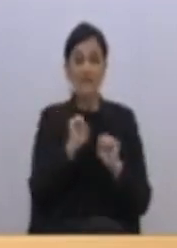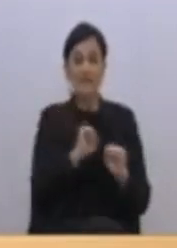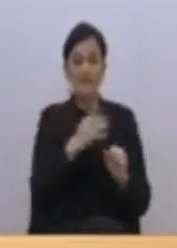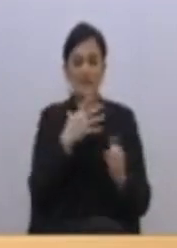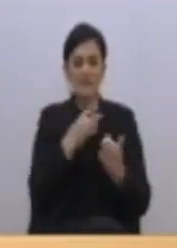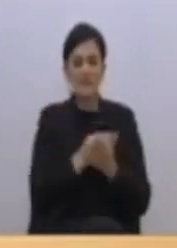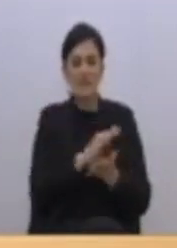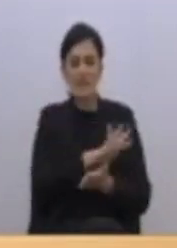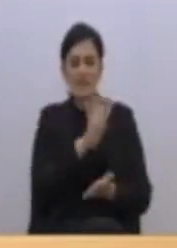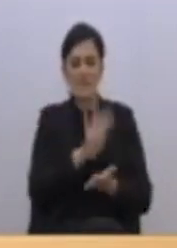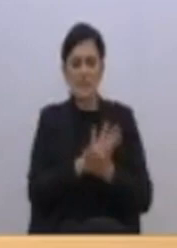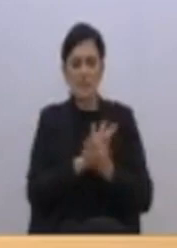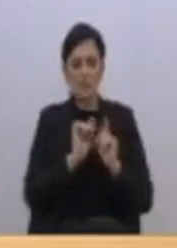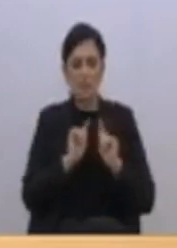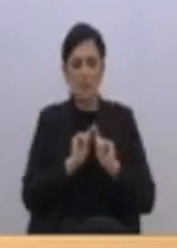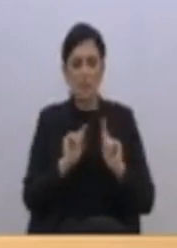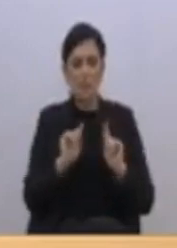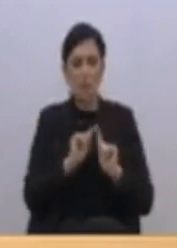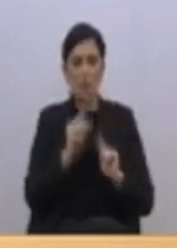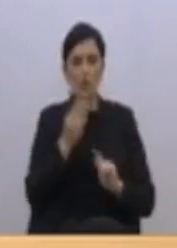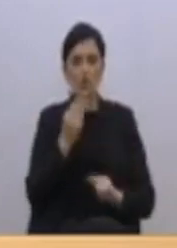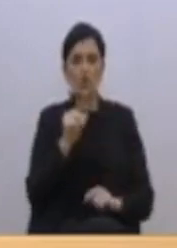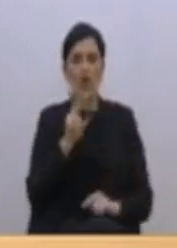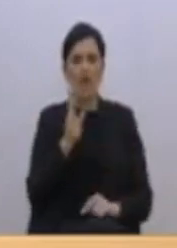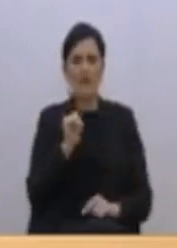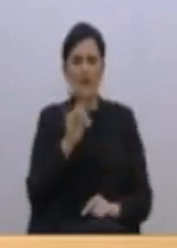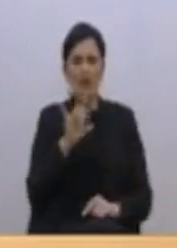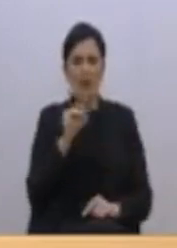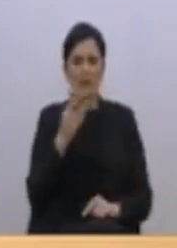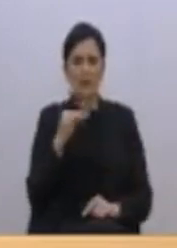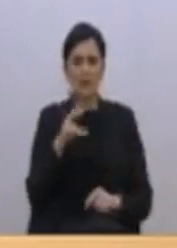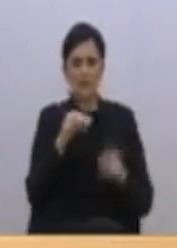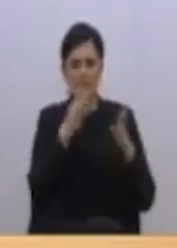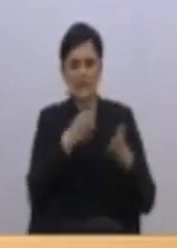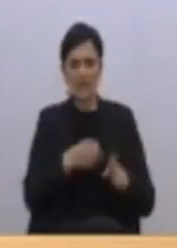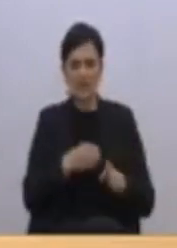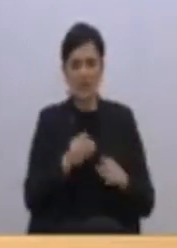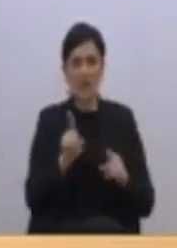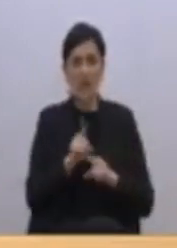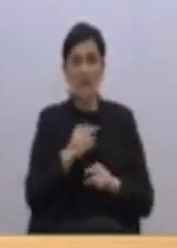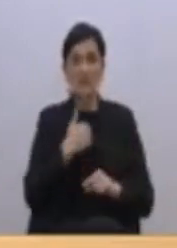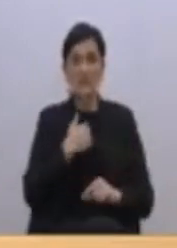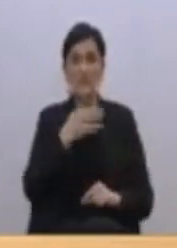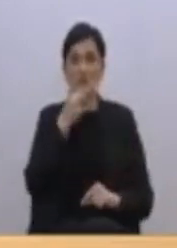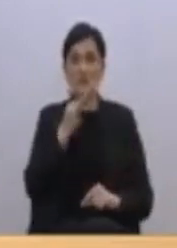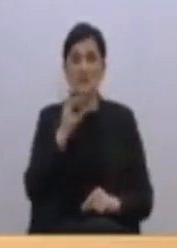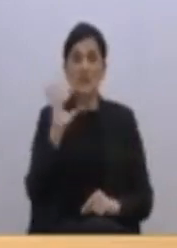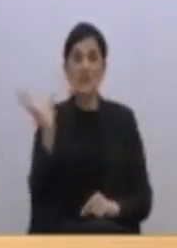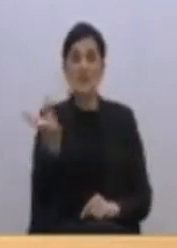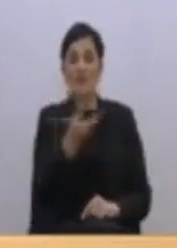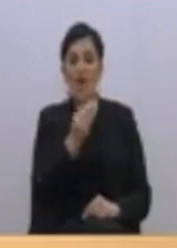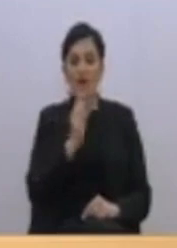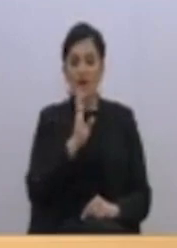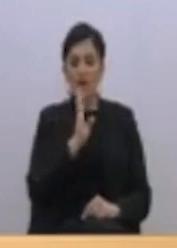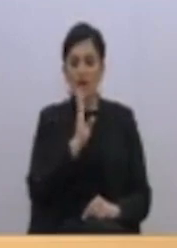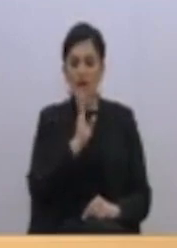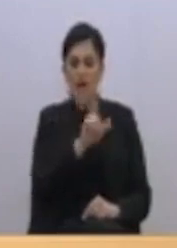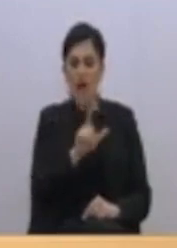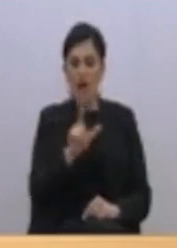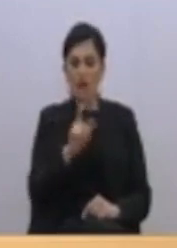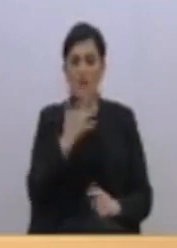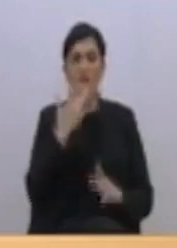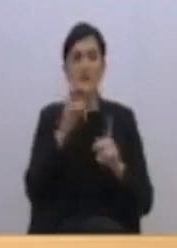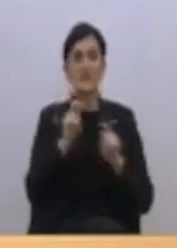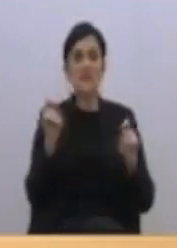ბინძურ პროპაგანდის შალვა რამიშვილს. და მე ასევე მინდა გამოვეხმაურო ყველა ქალს, რომელმაც საჯაროდ